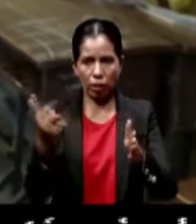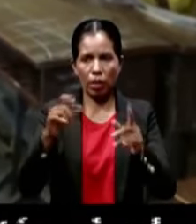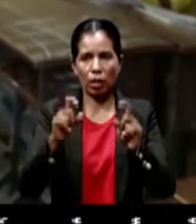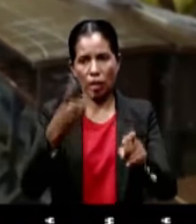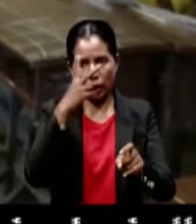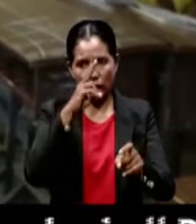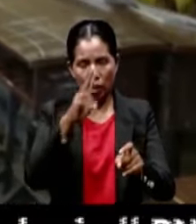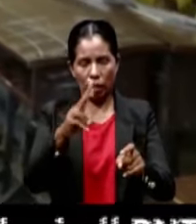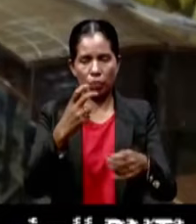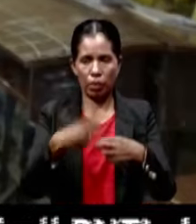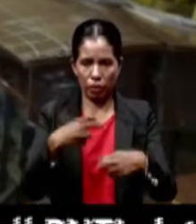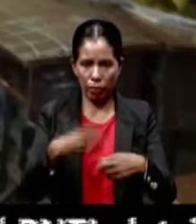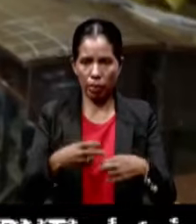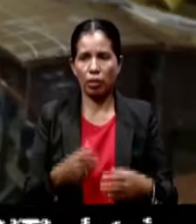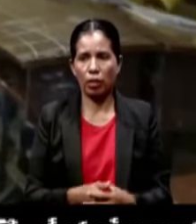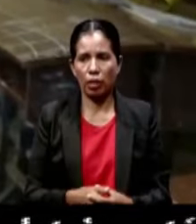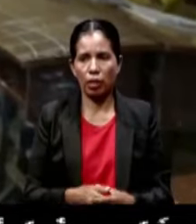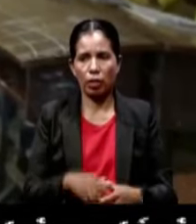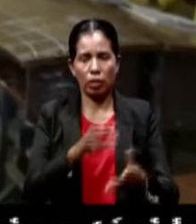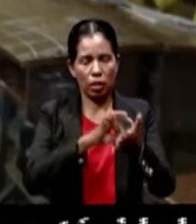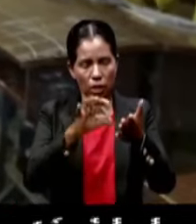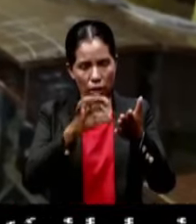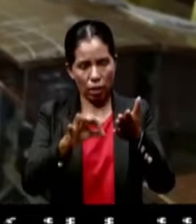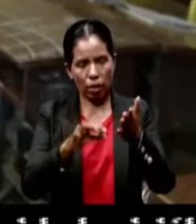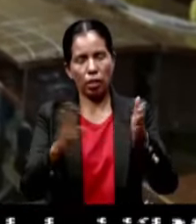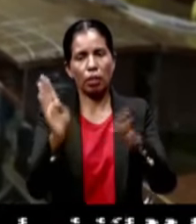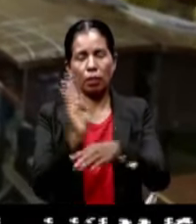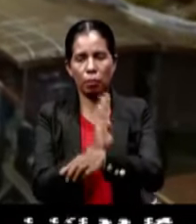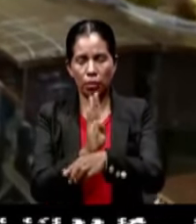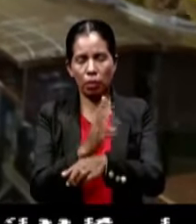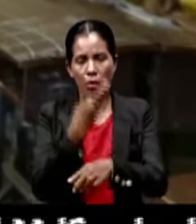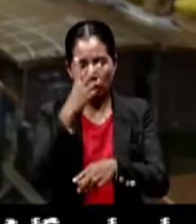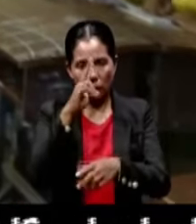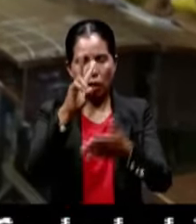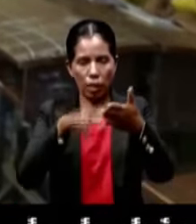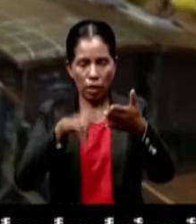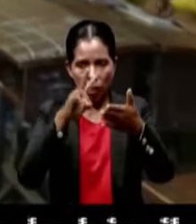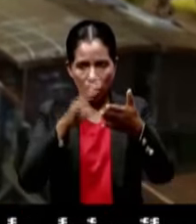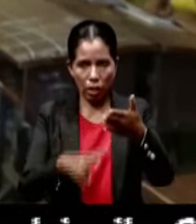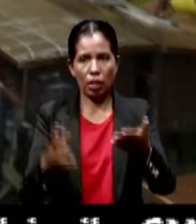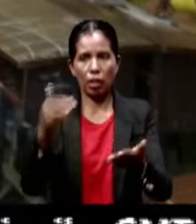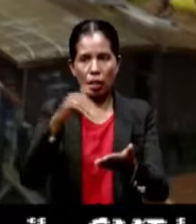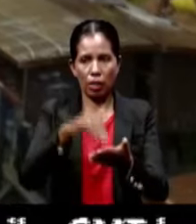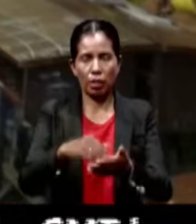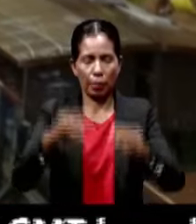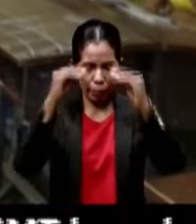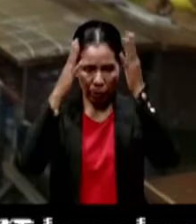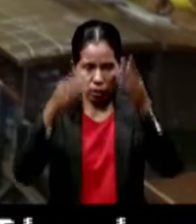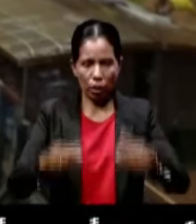buat tere pema difisil. Akhir ke kuadro haru ke sirah le ulang ulang ne mak metru lebe prosora fo